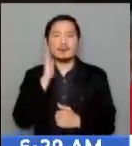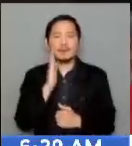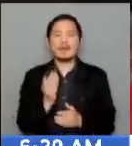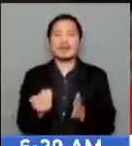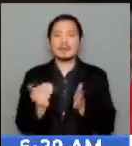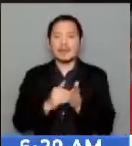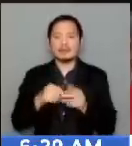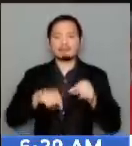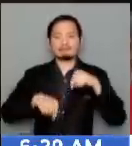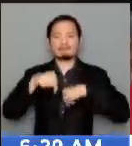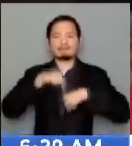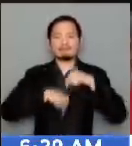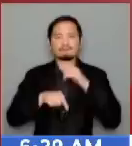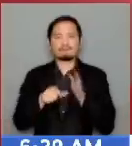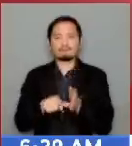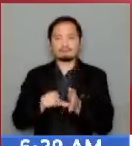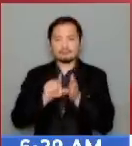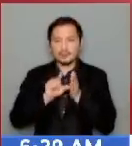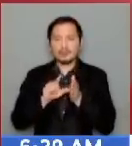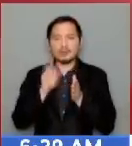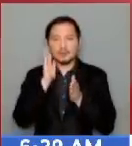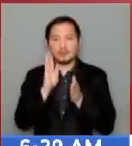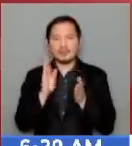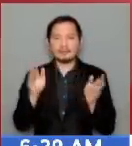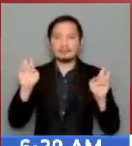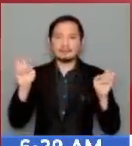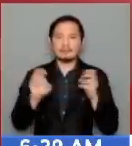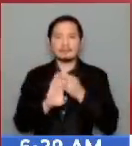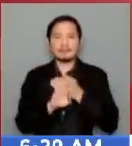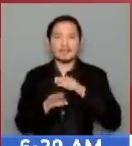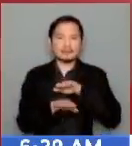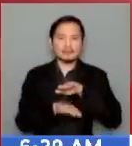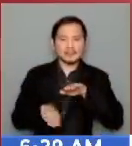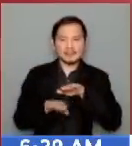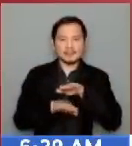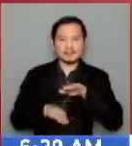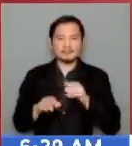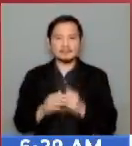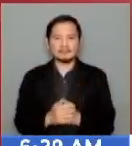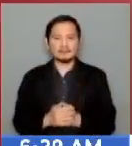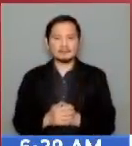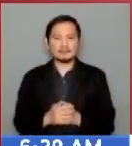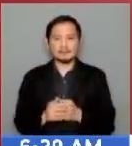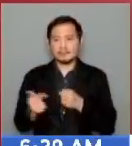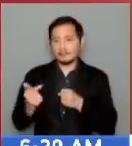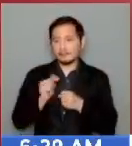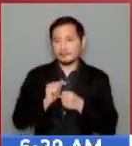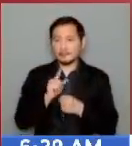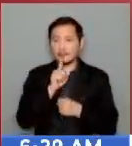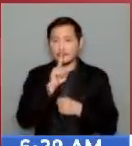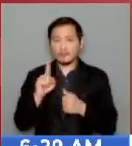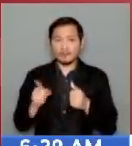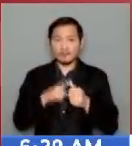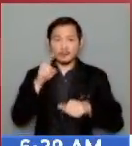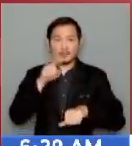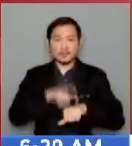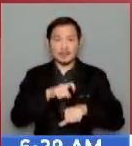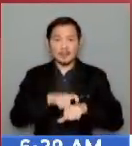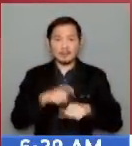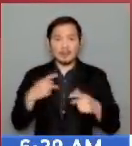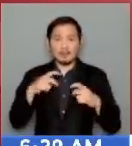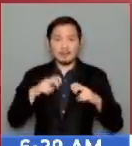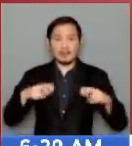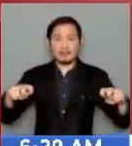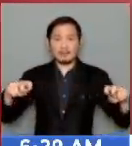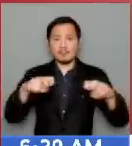value chain of agriculture. Hindi ito ang unang pagkakataong hahawak ng cabinet post ang isang sitting president. Ginawa rin ito